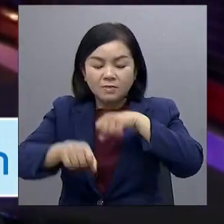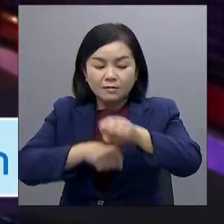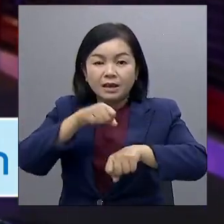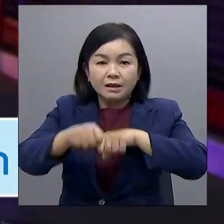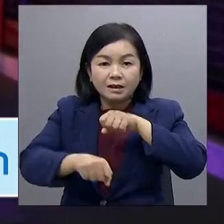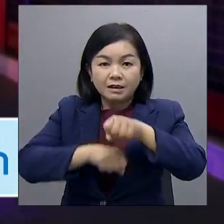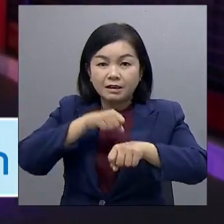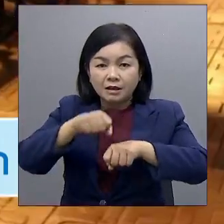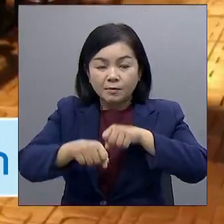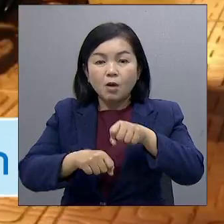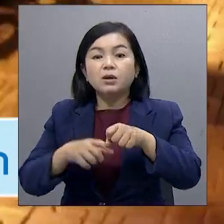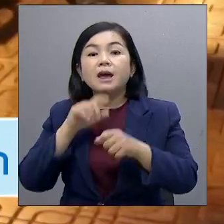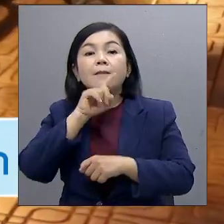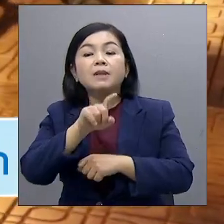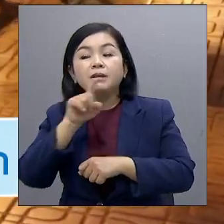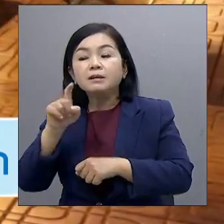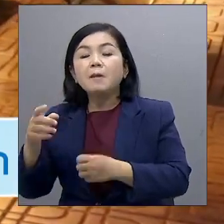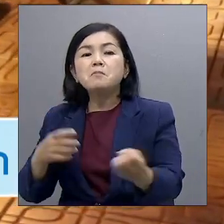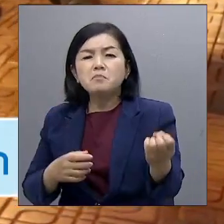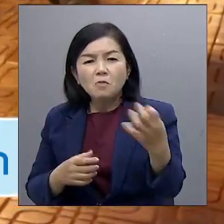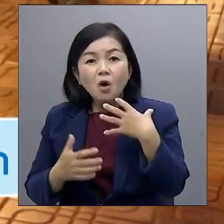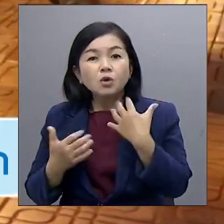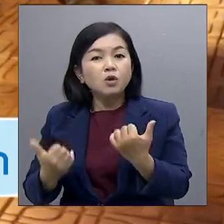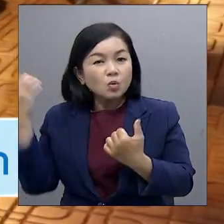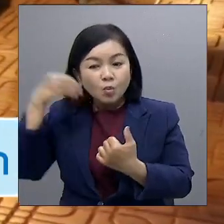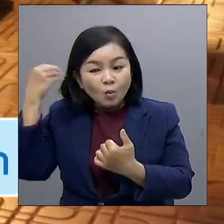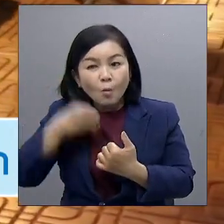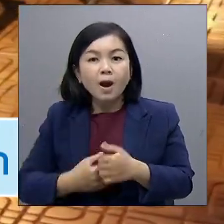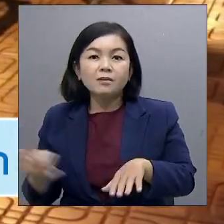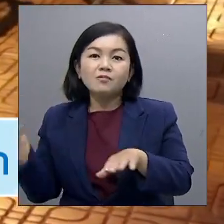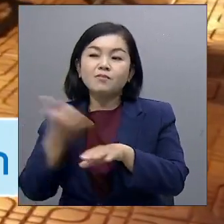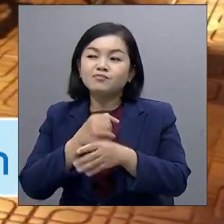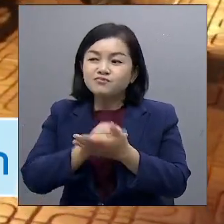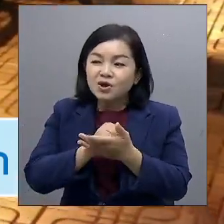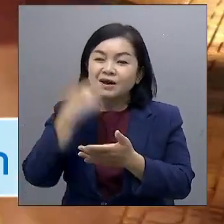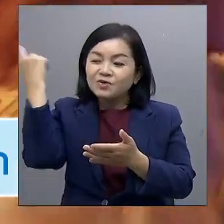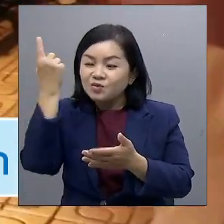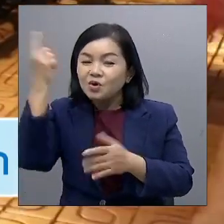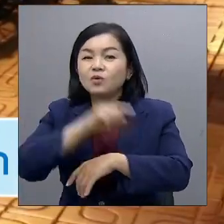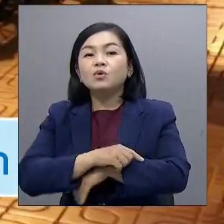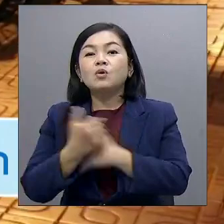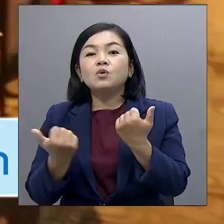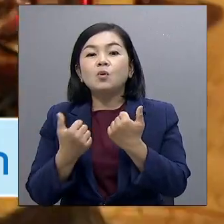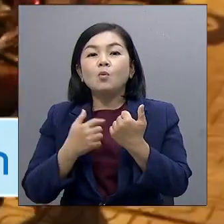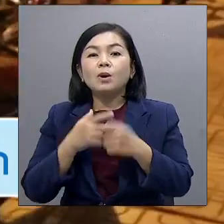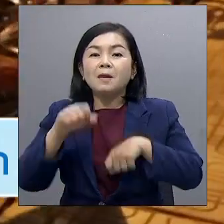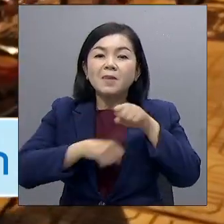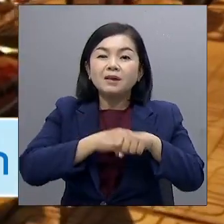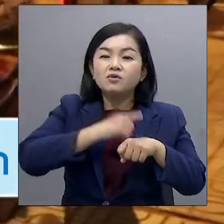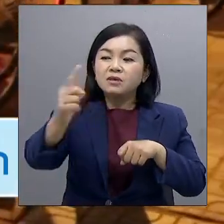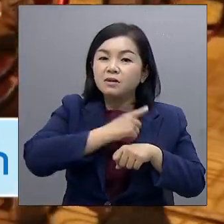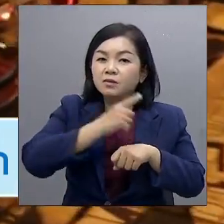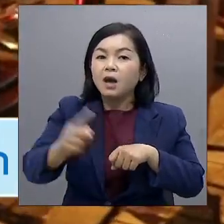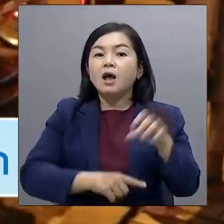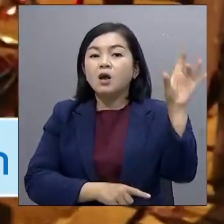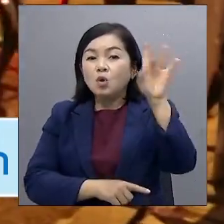ใช่ค่ะเป็นรถถีบ 3ล้อได้บอกว่าช่วงนี้เกือบทุกวันจะมีนักท่องเที่ยวมาใช้บริการวันละประมาณ 2-3เที่ยวต่อวันคิดค่าบริการเที่ยว